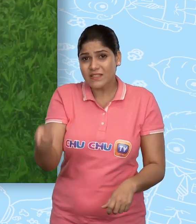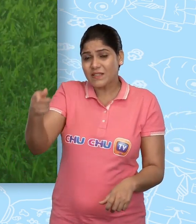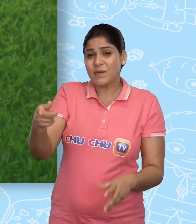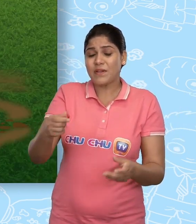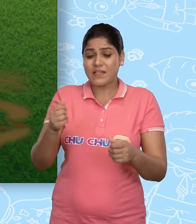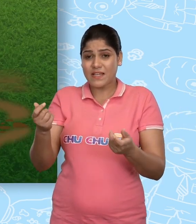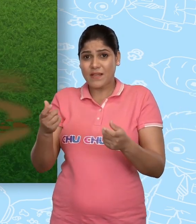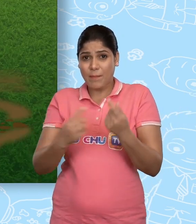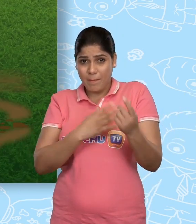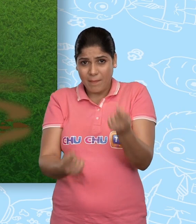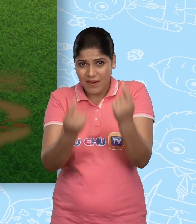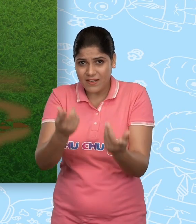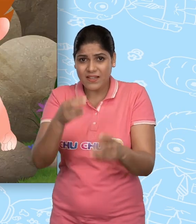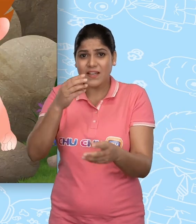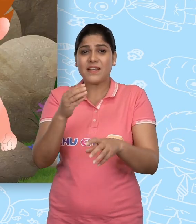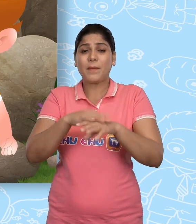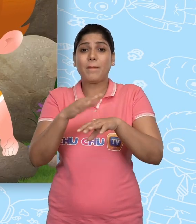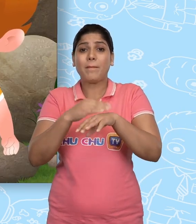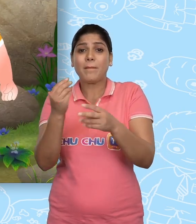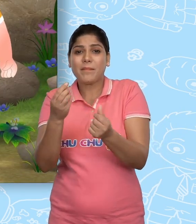उनके साथ वो कंकड़ भी उठा लिए होंगे।